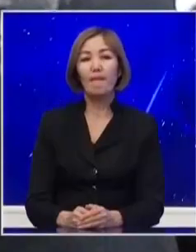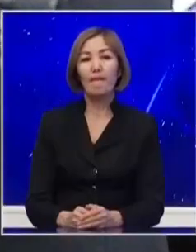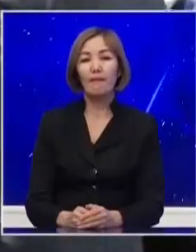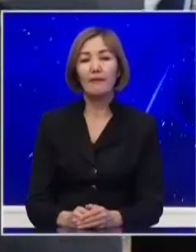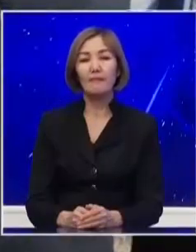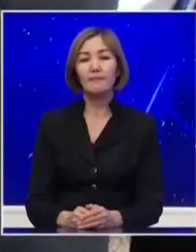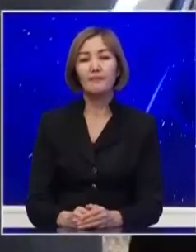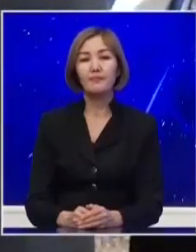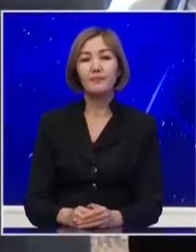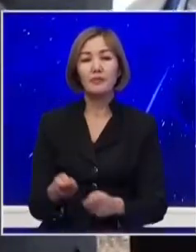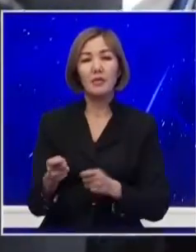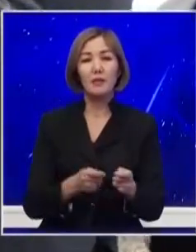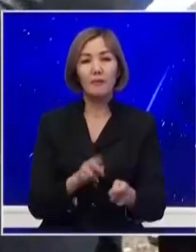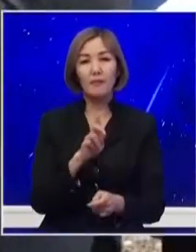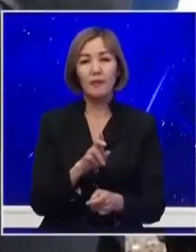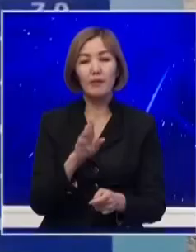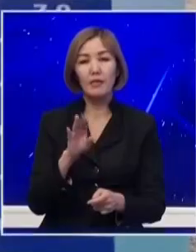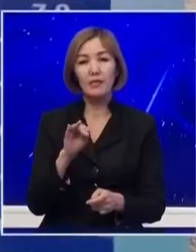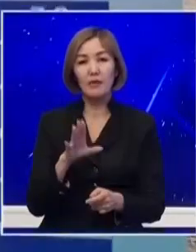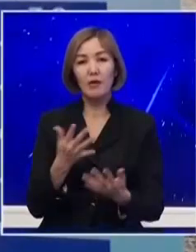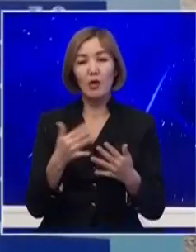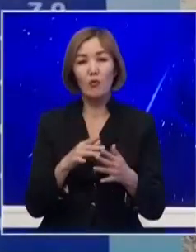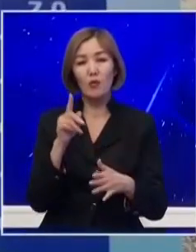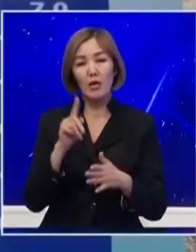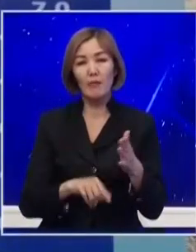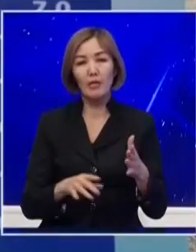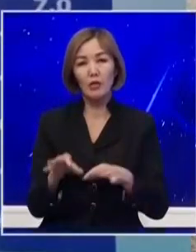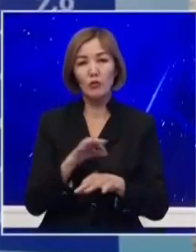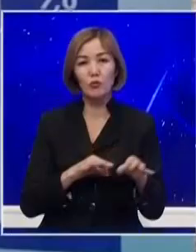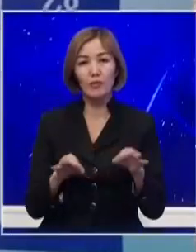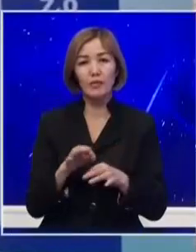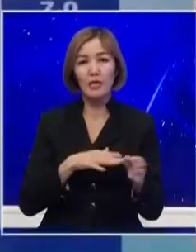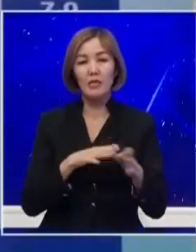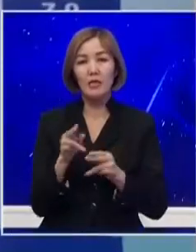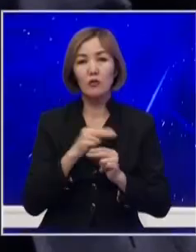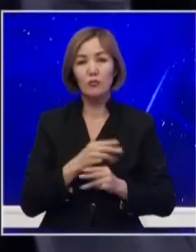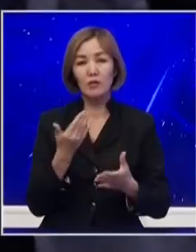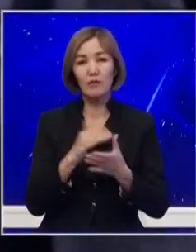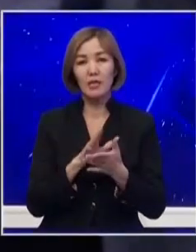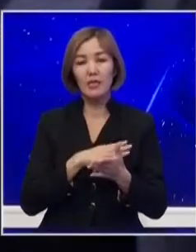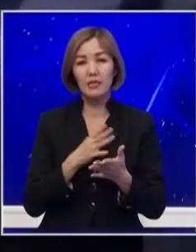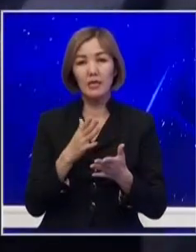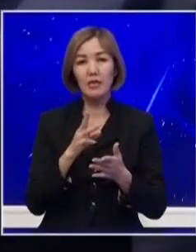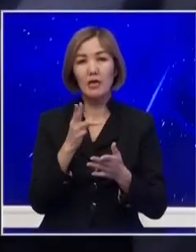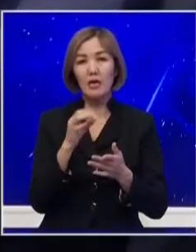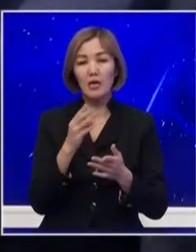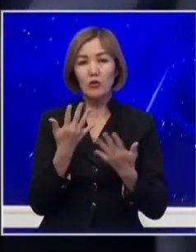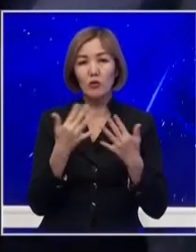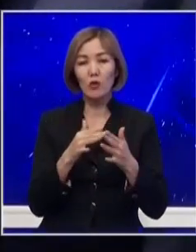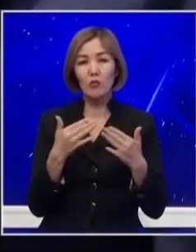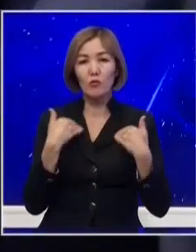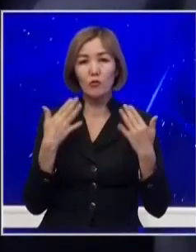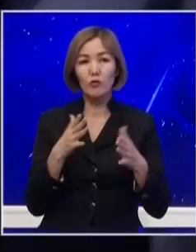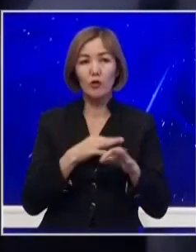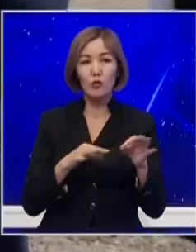Сапар барысында Бейбіт Исабаев өңірдегі ауыл аманаты жобасы аясында атқарылып жатқан жұмыстармен танысты. Қарашоқ ауылдық округінің ұсынған